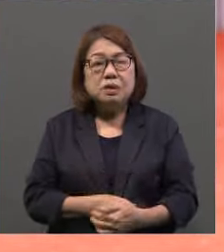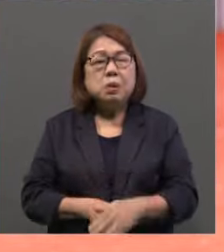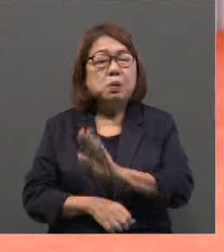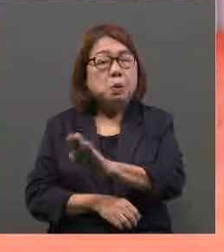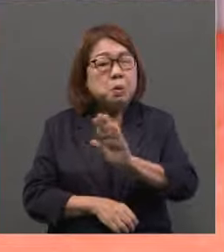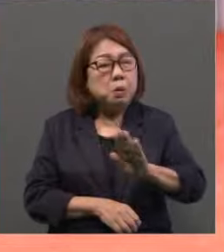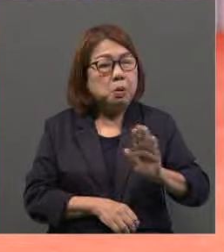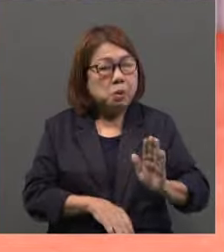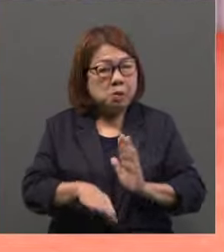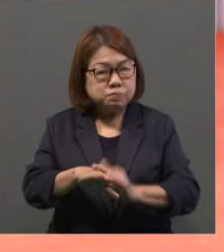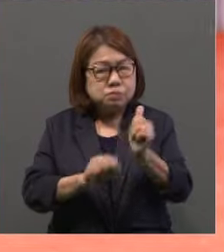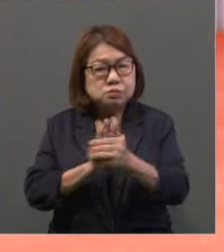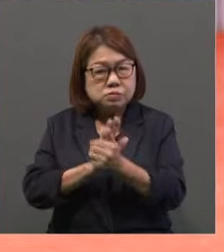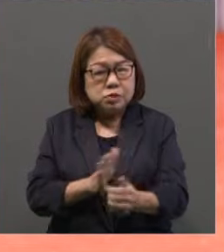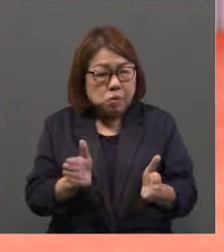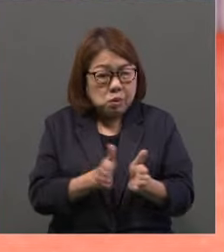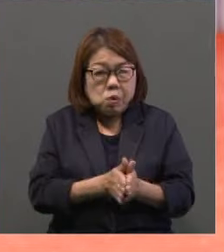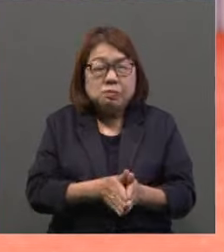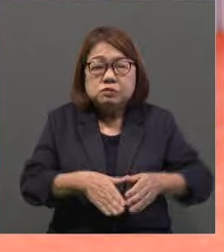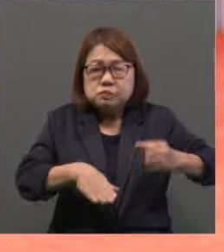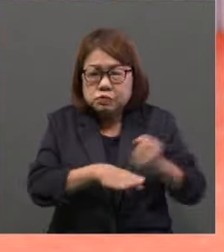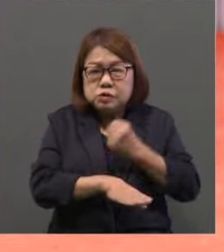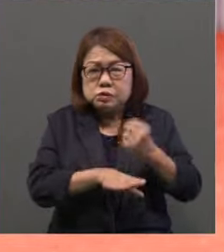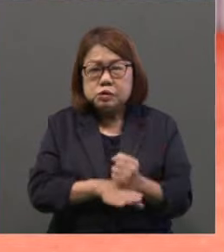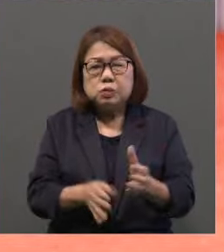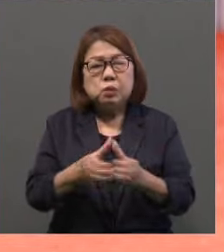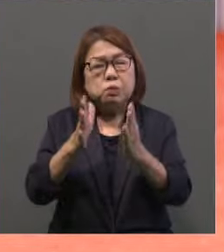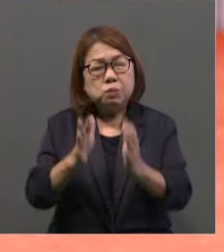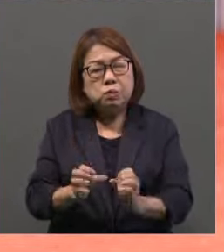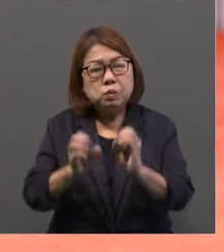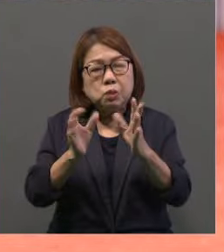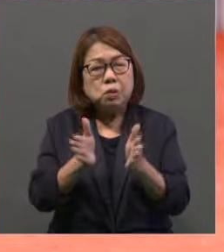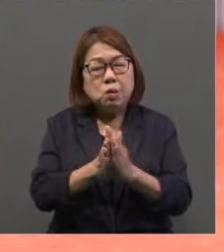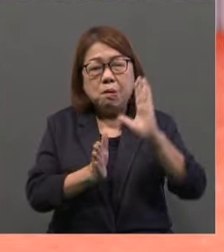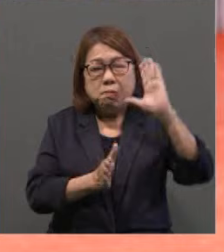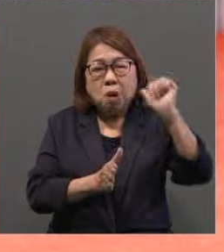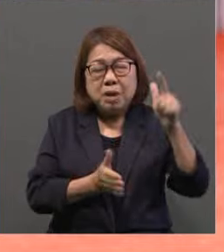น้องๆพร้อมกับการฝึกซ้อมแล้วก็การสนับสนุนจากคณะครูแล้วก็ผู้ปกครองด้วยนั่นเองนะครับ